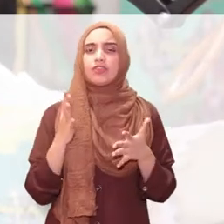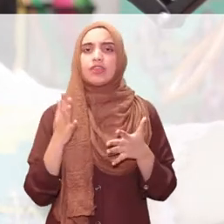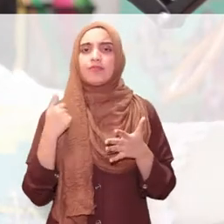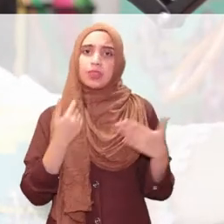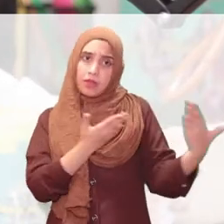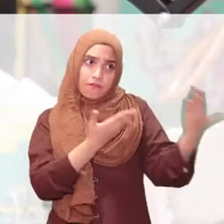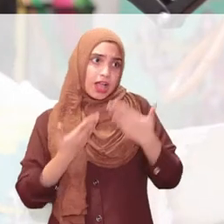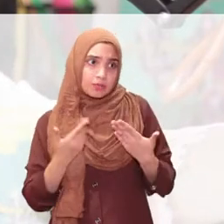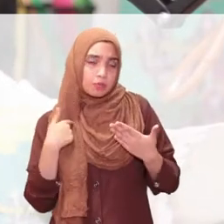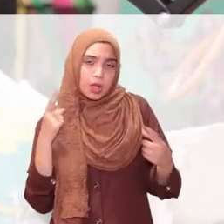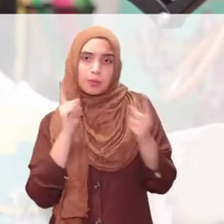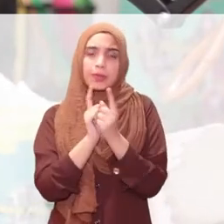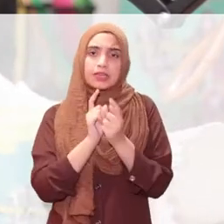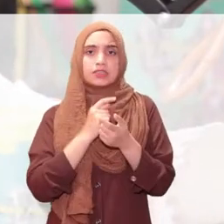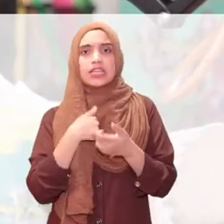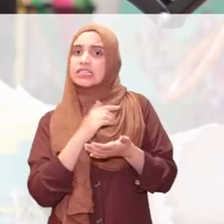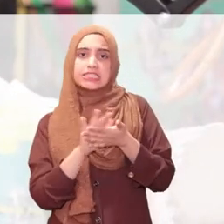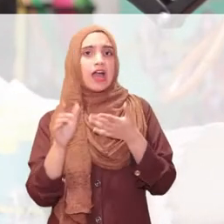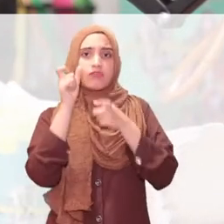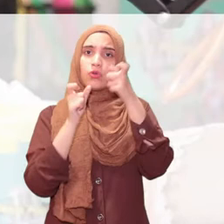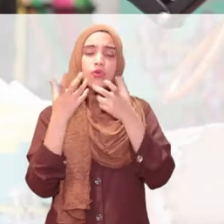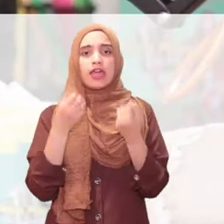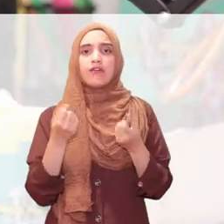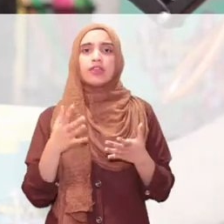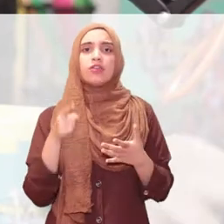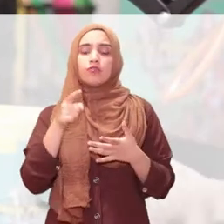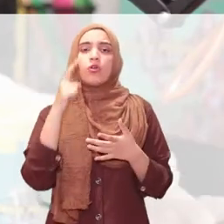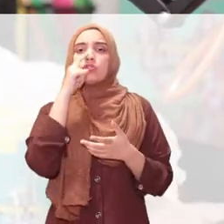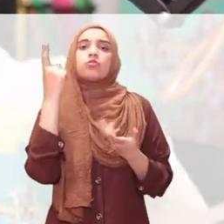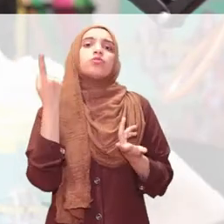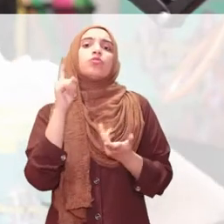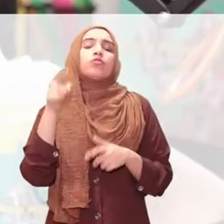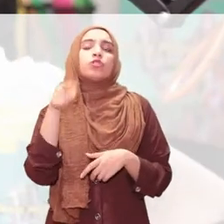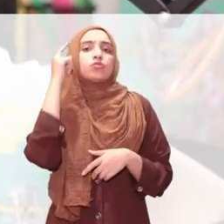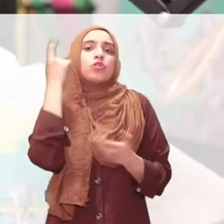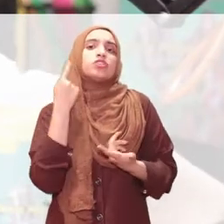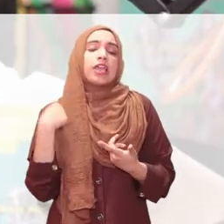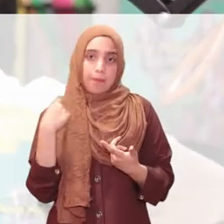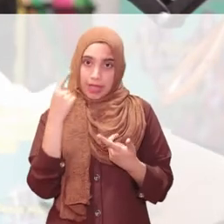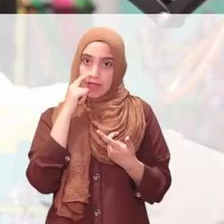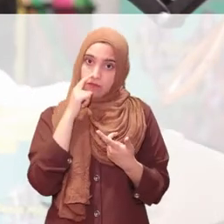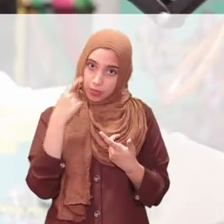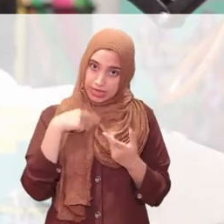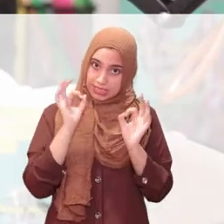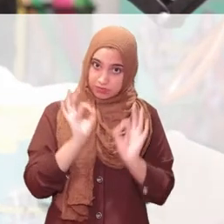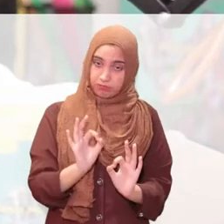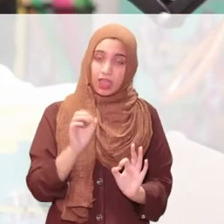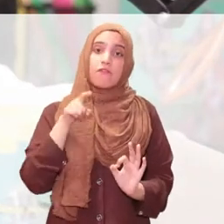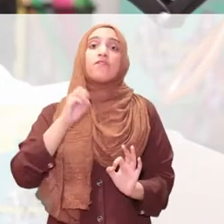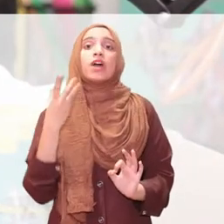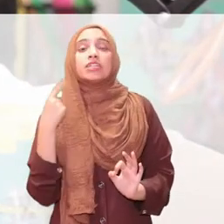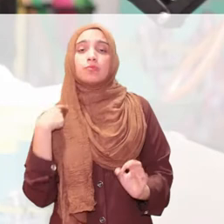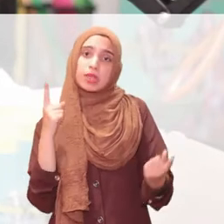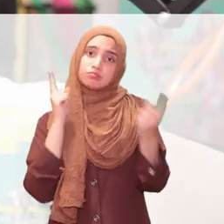ठाट मोंठ टो गेट में जेंडर तो जन्मदिन था कि मैं जेंडर जिसमें वजह से पलटी है 100 इंडेक्स और फिर तो मेरे ससुर वाश करना शुरू की तो मुझे